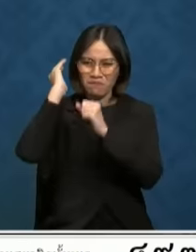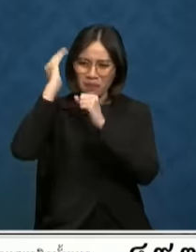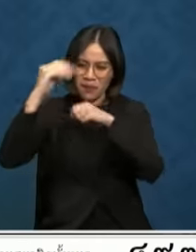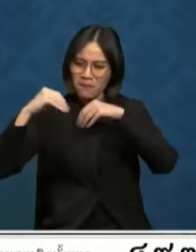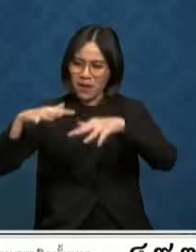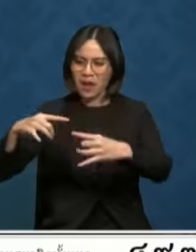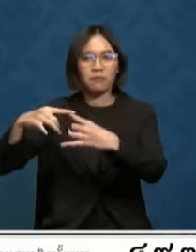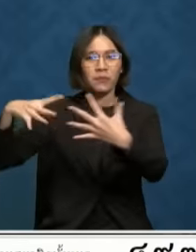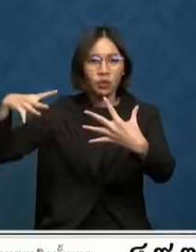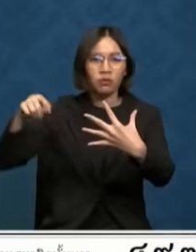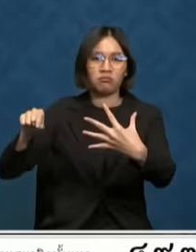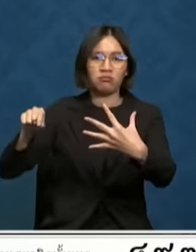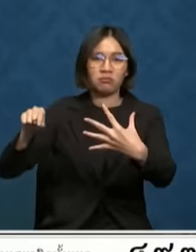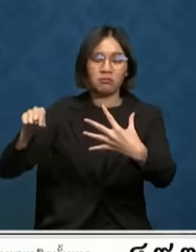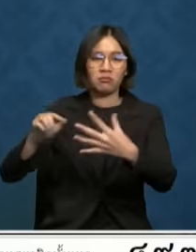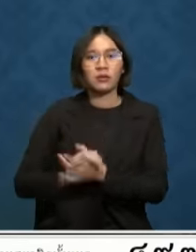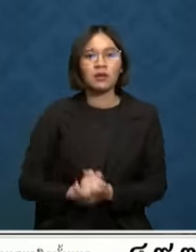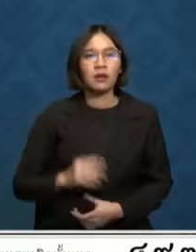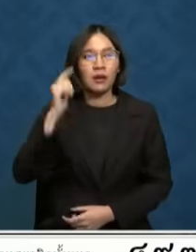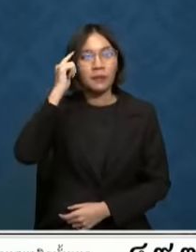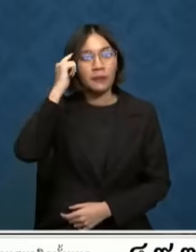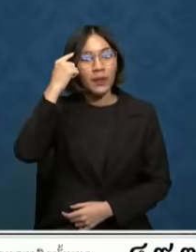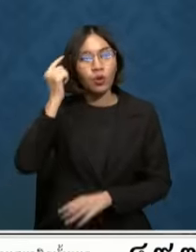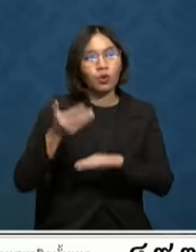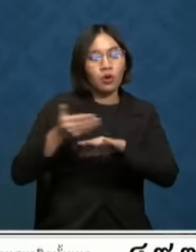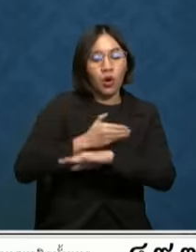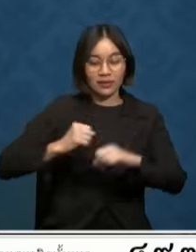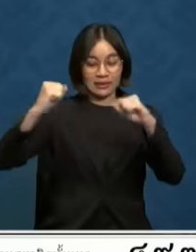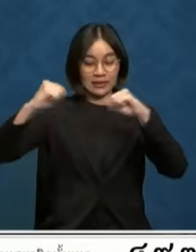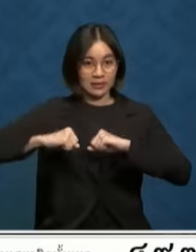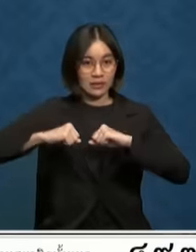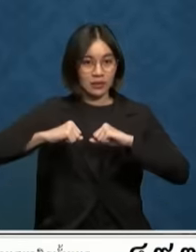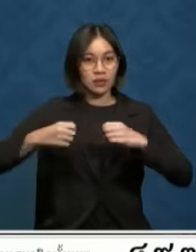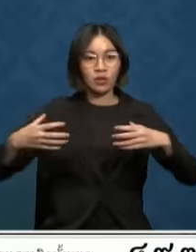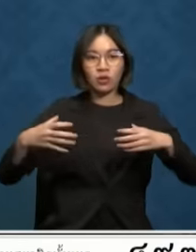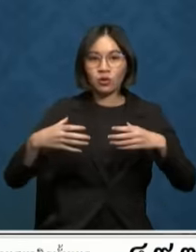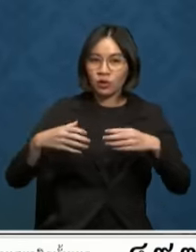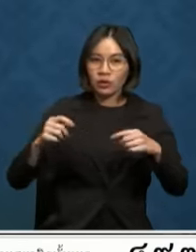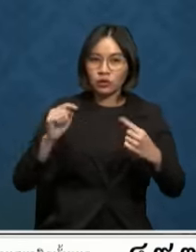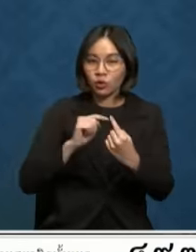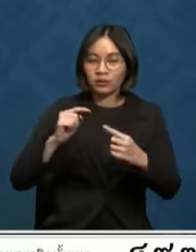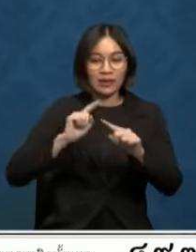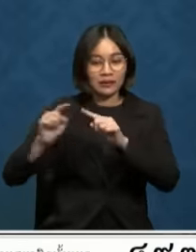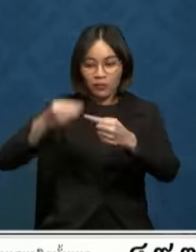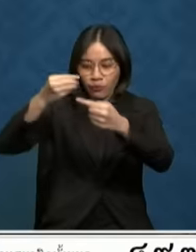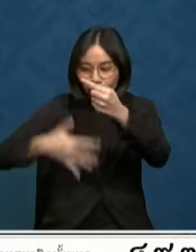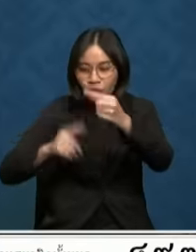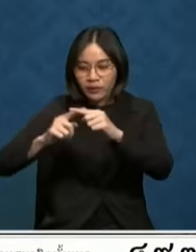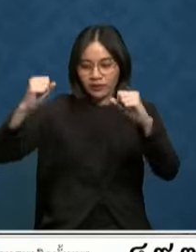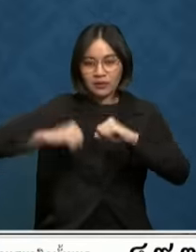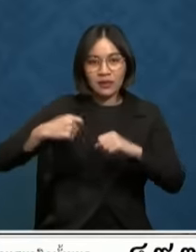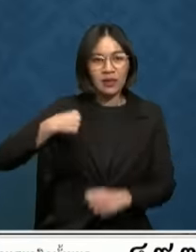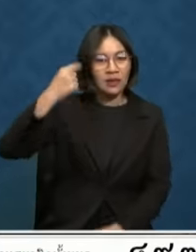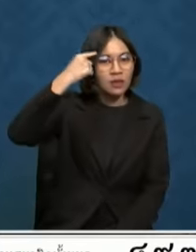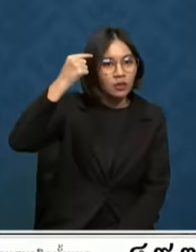สมไม่ทราบว่าก่อนตัดดสินคดีใดๆของท่านเนี่ยท่านมี